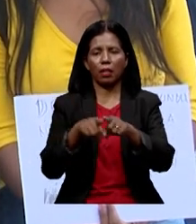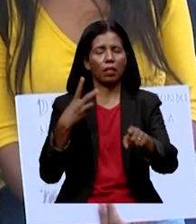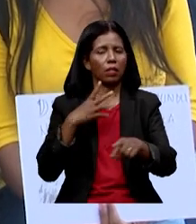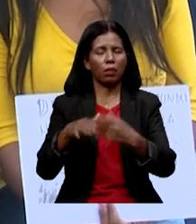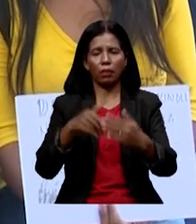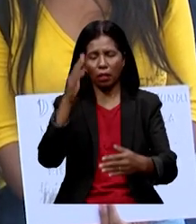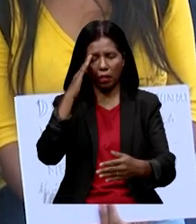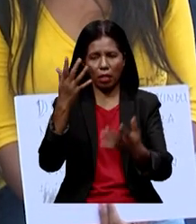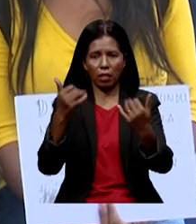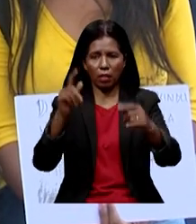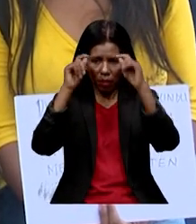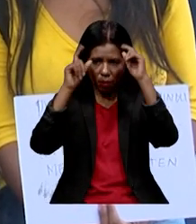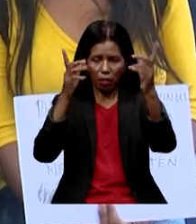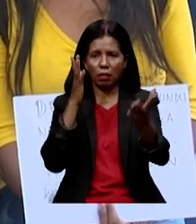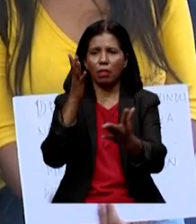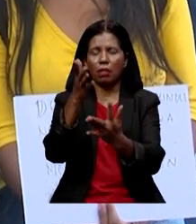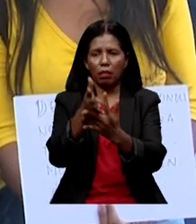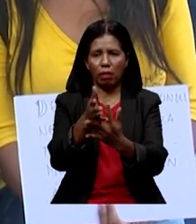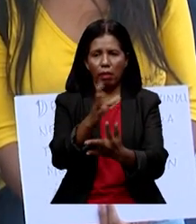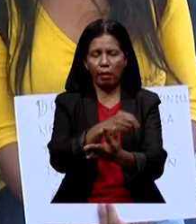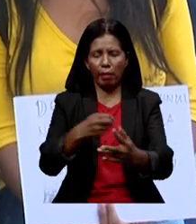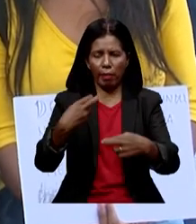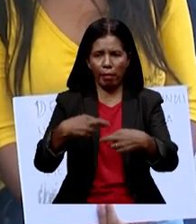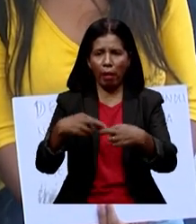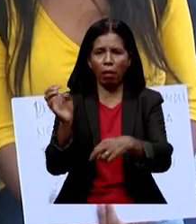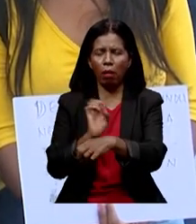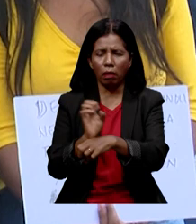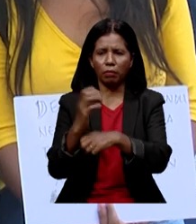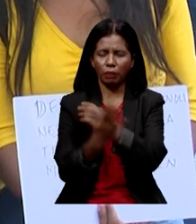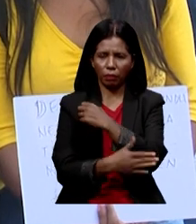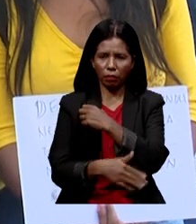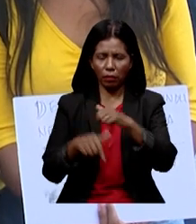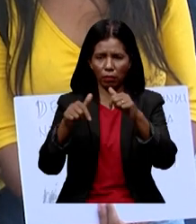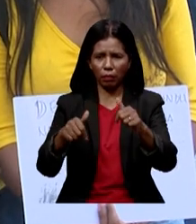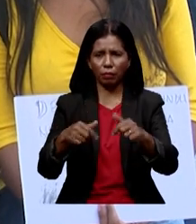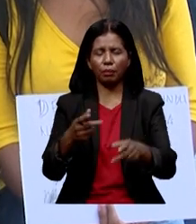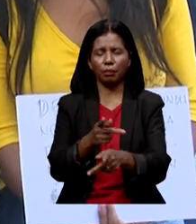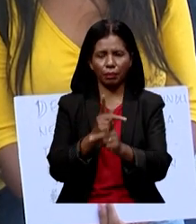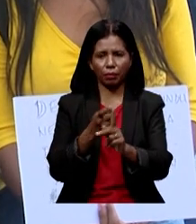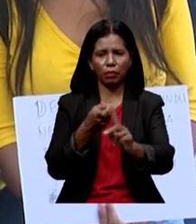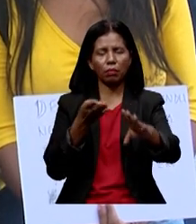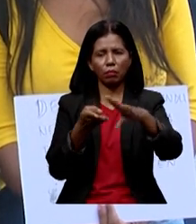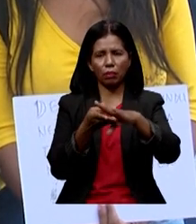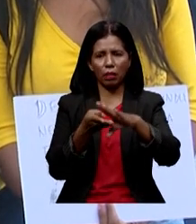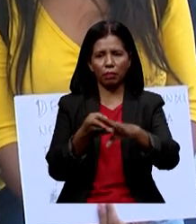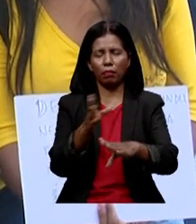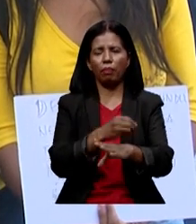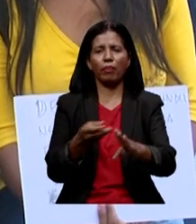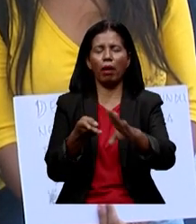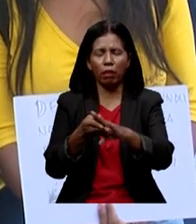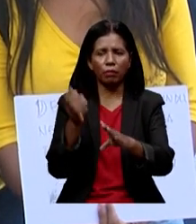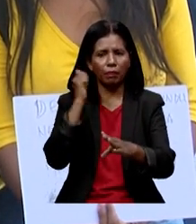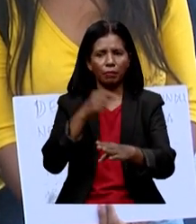katak dadaune timor leste tama ona ia krisi ekonomia railara no deve nebe barak tebes usi banco federal Banco ASEAN,